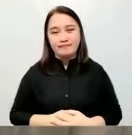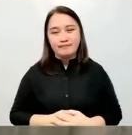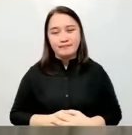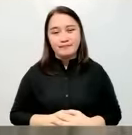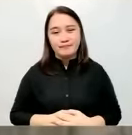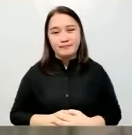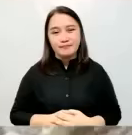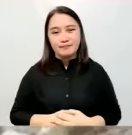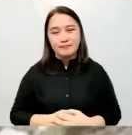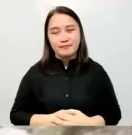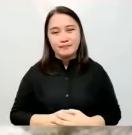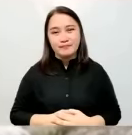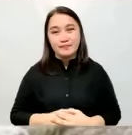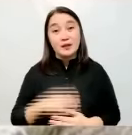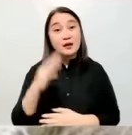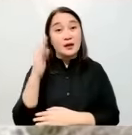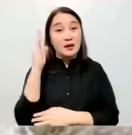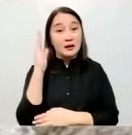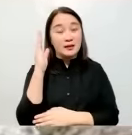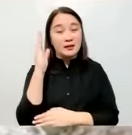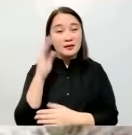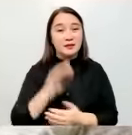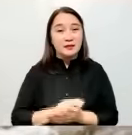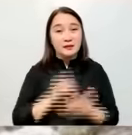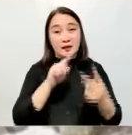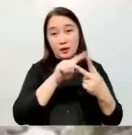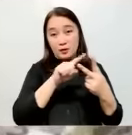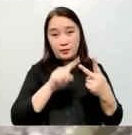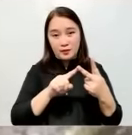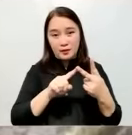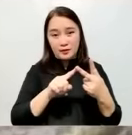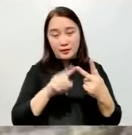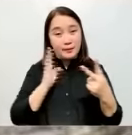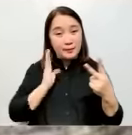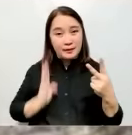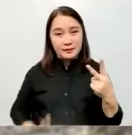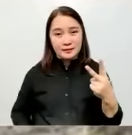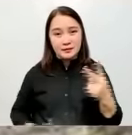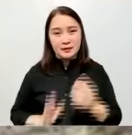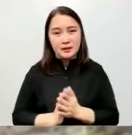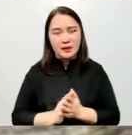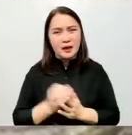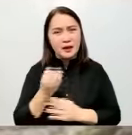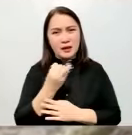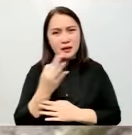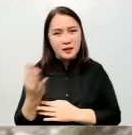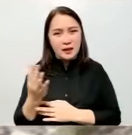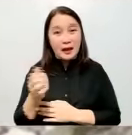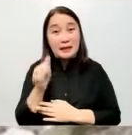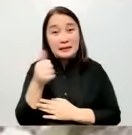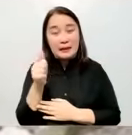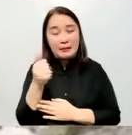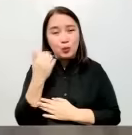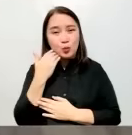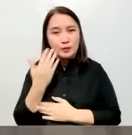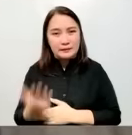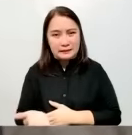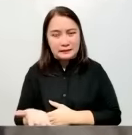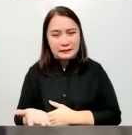Bandang tanghali, may nakuha pang 2 katawan. Sa pinakauling datos, umakyat na sa 10 patay sa landslide,